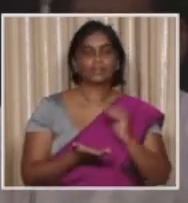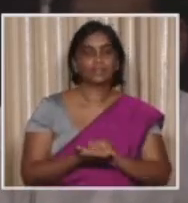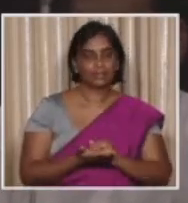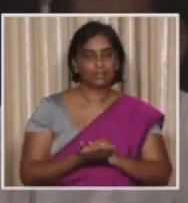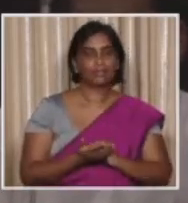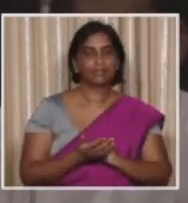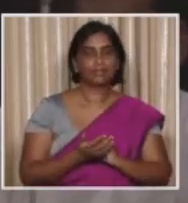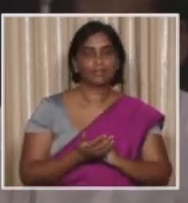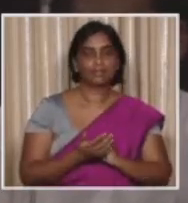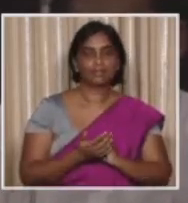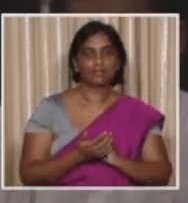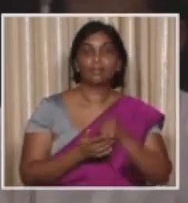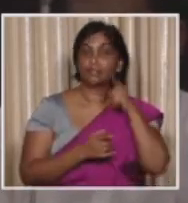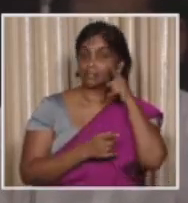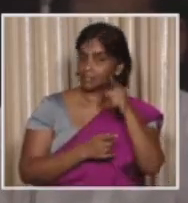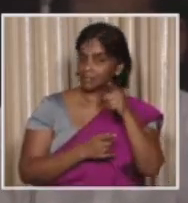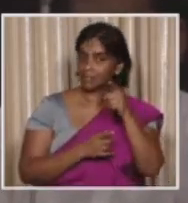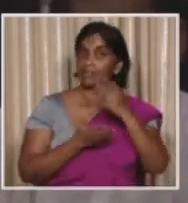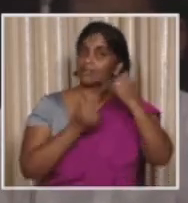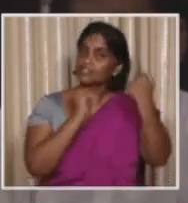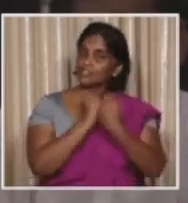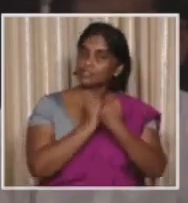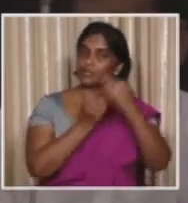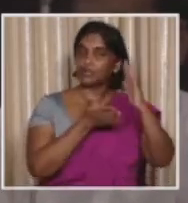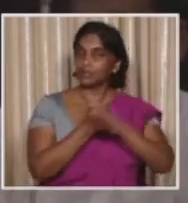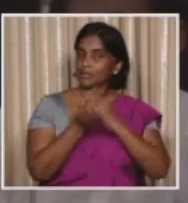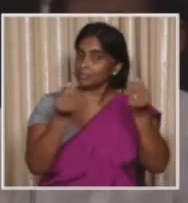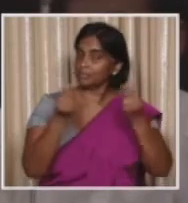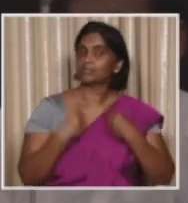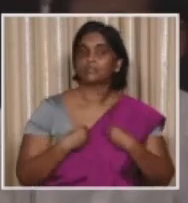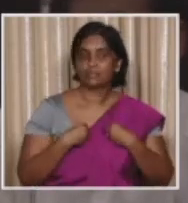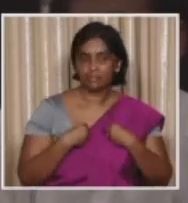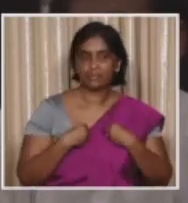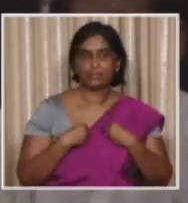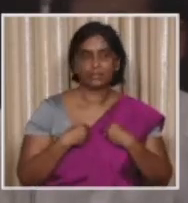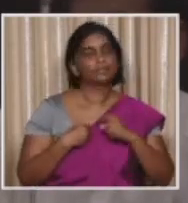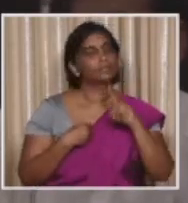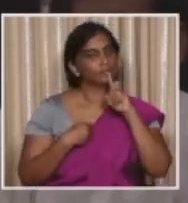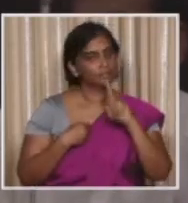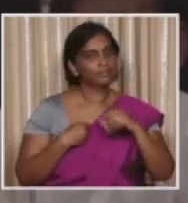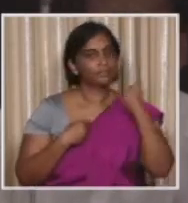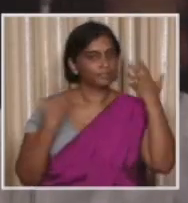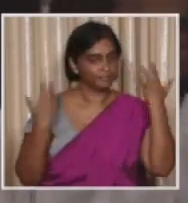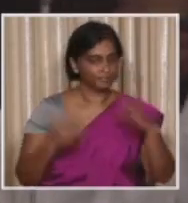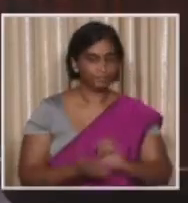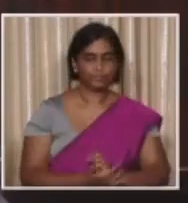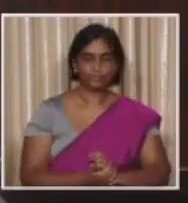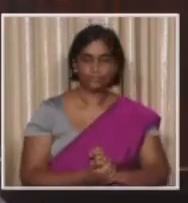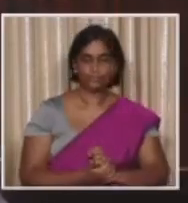වතාවක් මේ සඳහා ඔබේ සහයෝගය ලබා දෙන්න කියන ඉල්ලීම කරමින් මගේ කතාව අවසන් කරනවා.